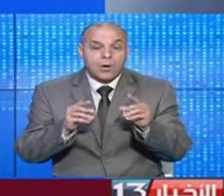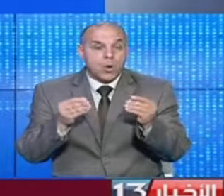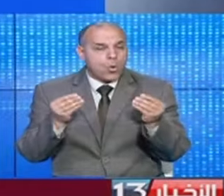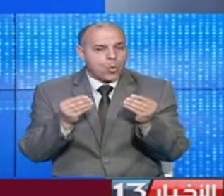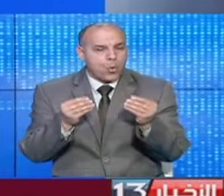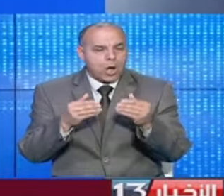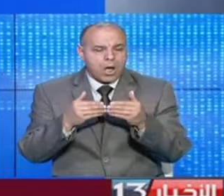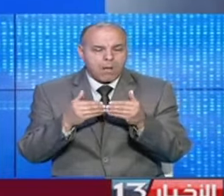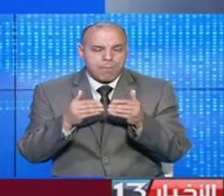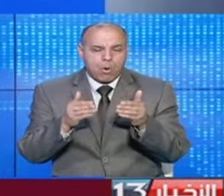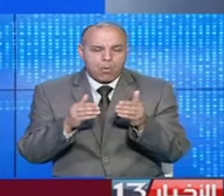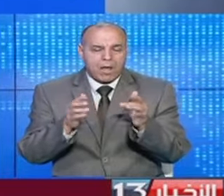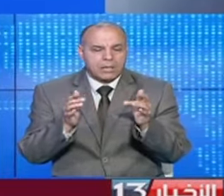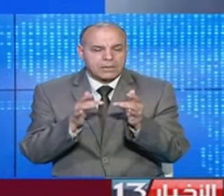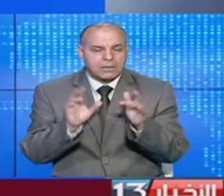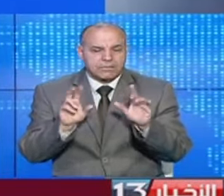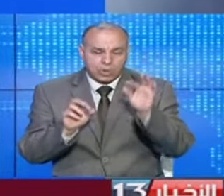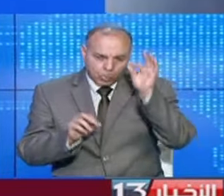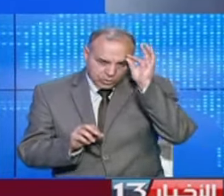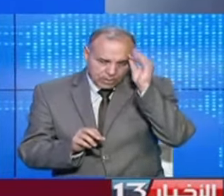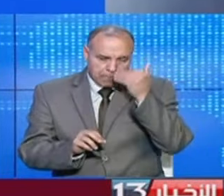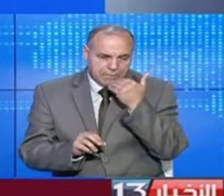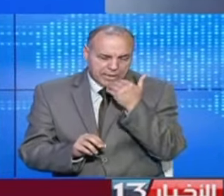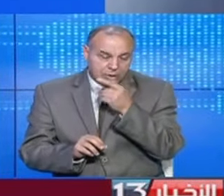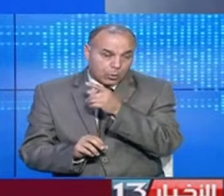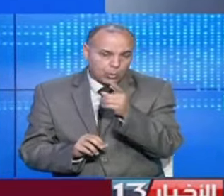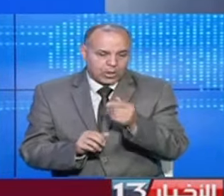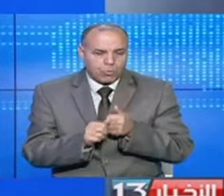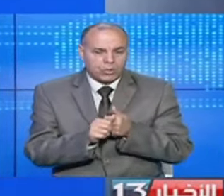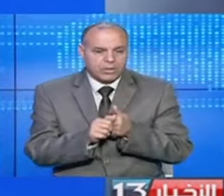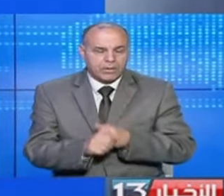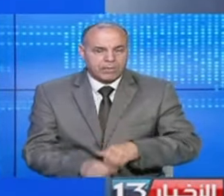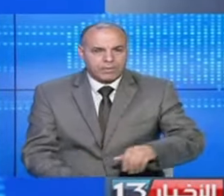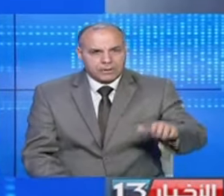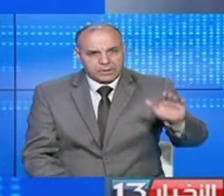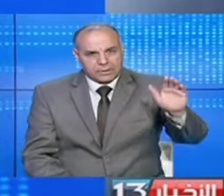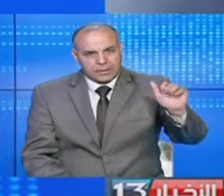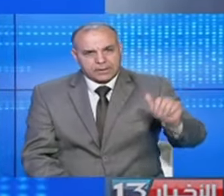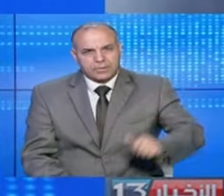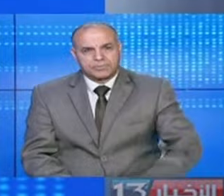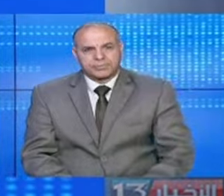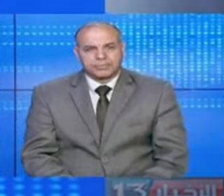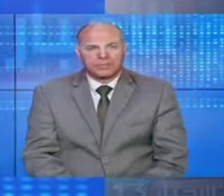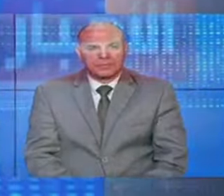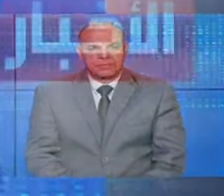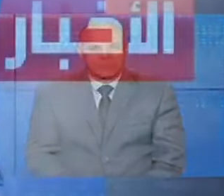من الأخبار على موقع التلفزة التونسية. شكرا على المتابعة وإلى اللقاء.